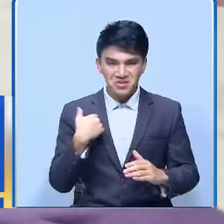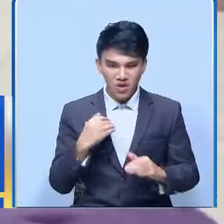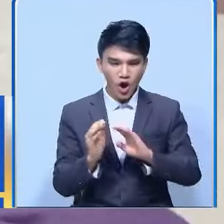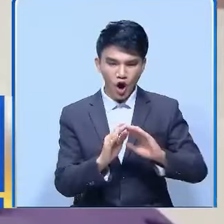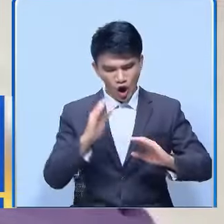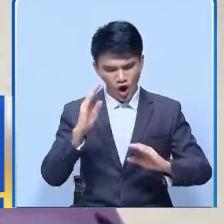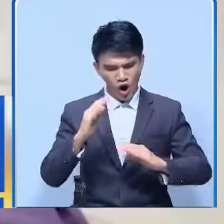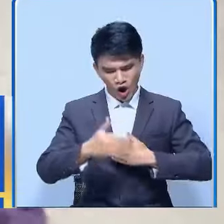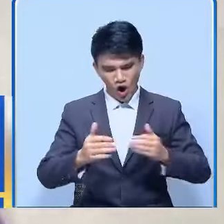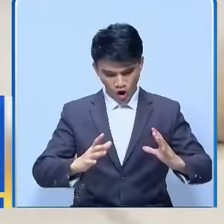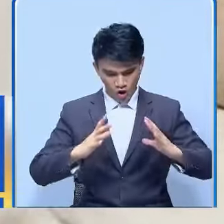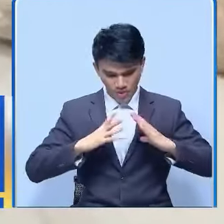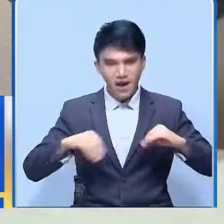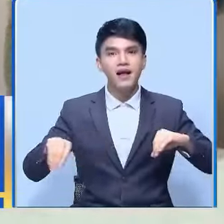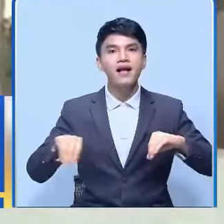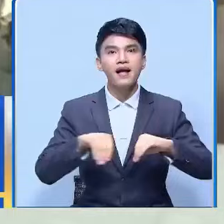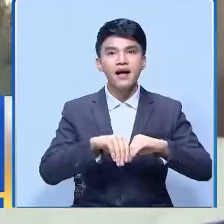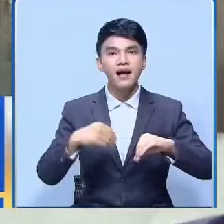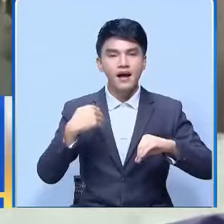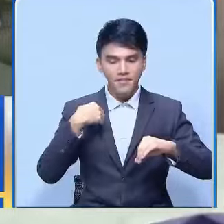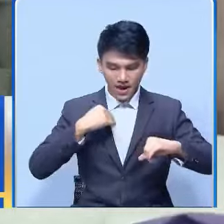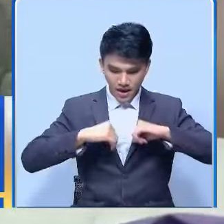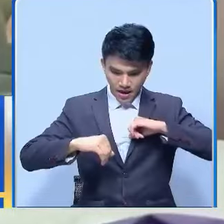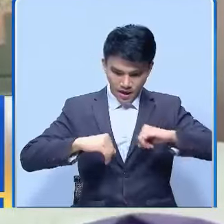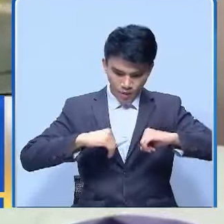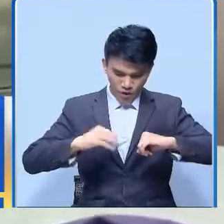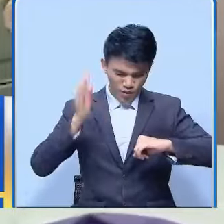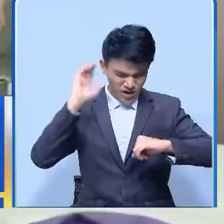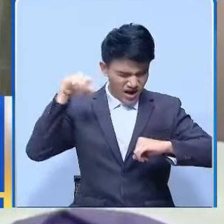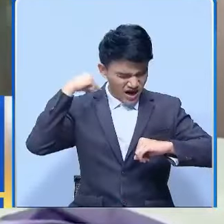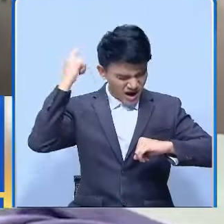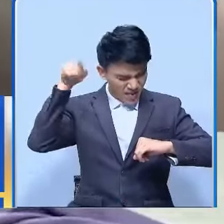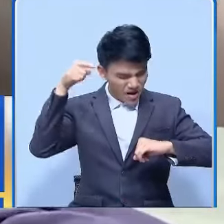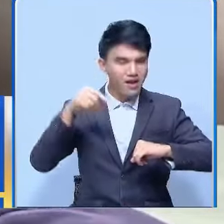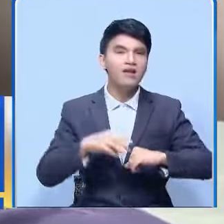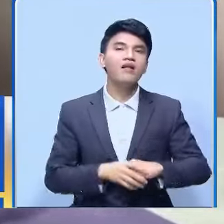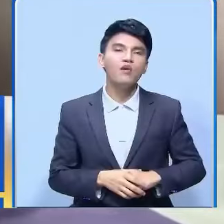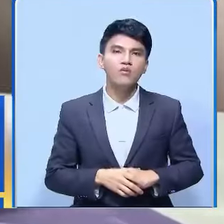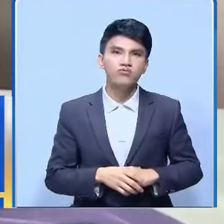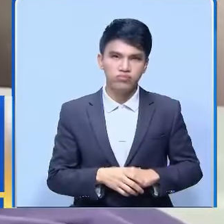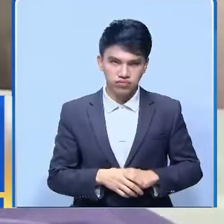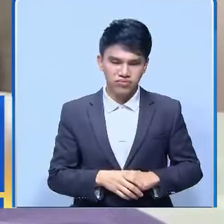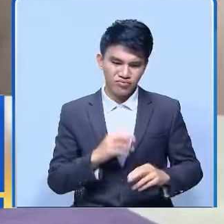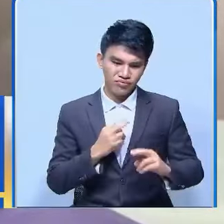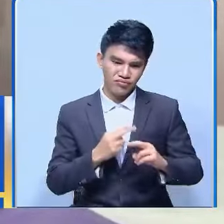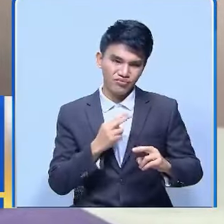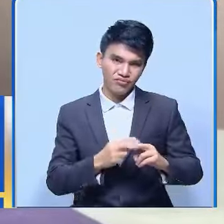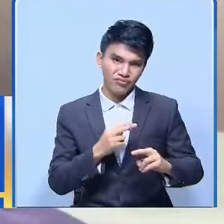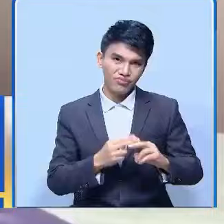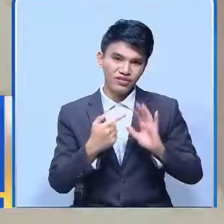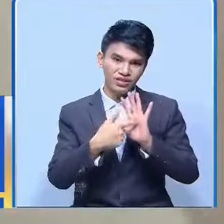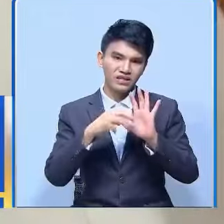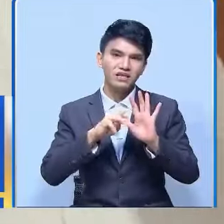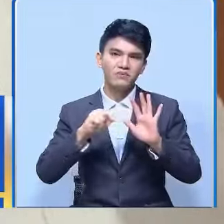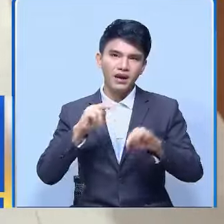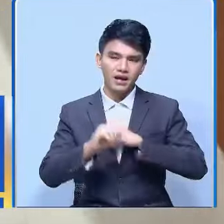พักส่วนในห้องครับไปพบเยาวชนชายหญิงคู่หนึ่งก็สอบสวนเลยครับนายแมนนามสมมติอายุ17ปีเขาย